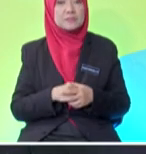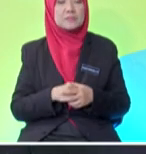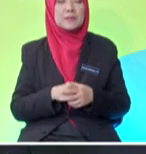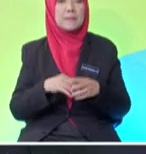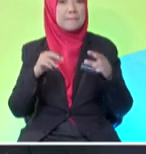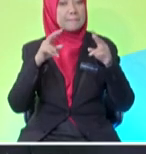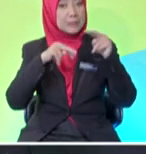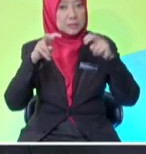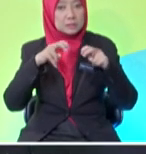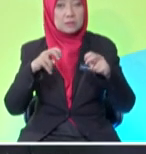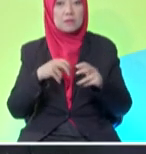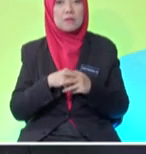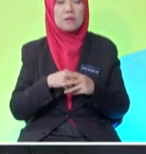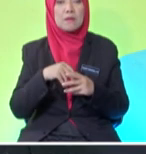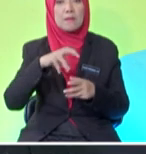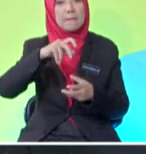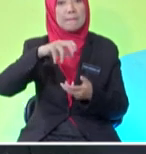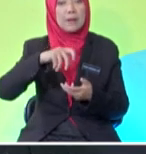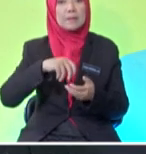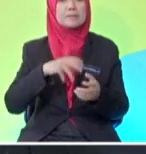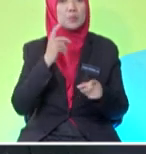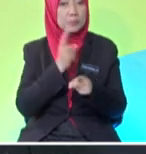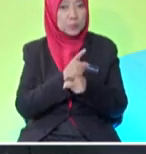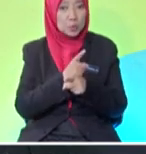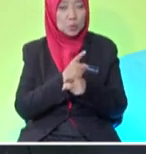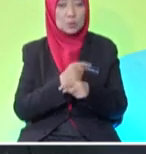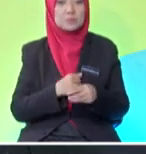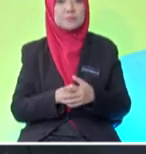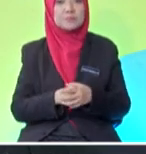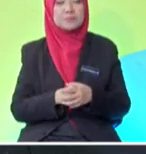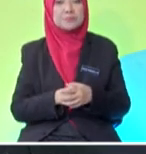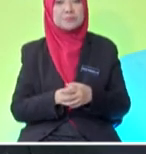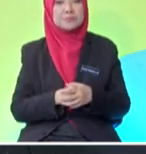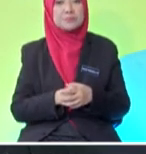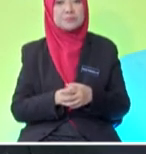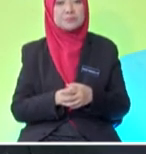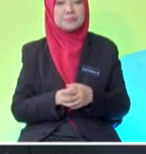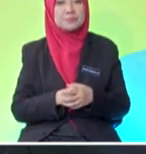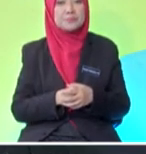saluran udara dan sambungannya jawabannya betul oke betul betul